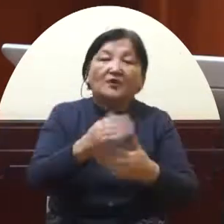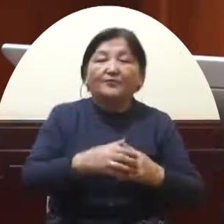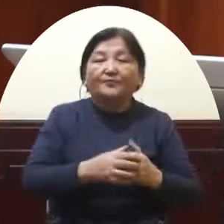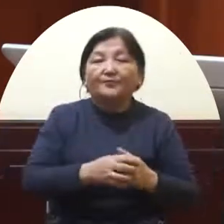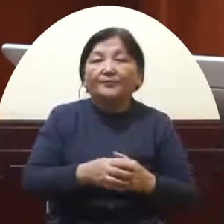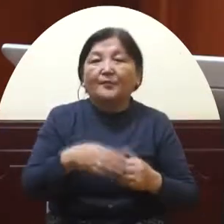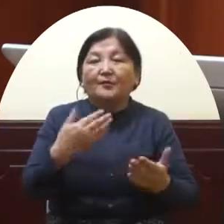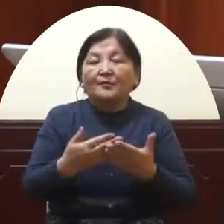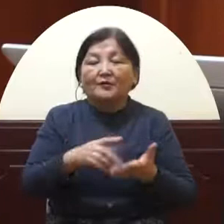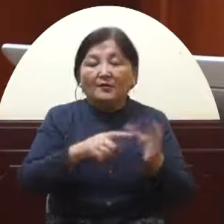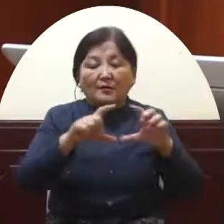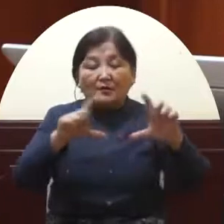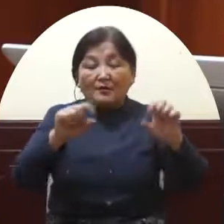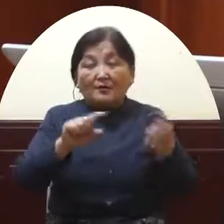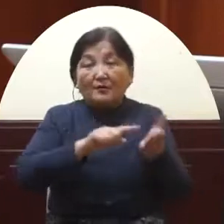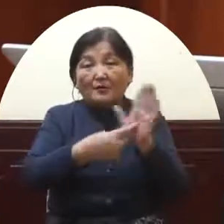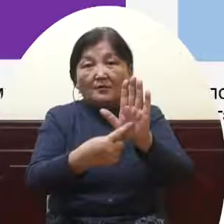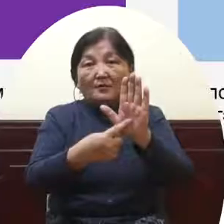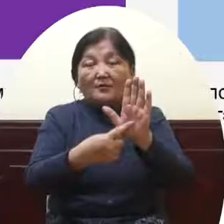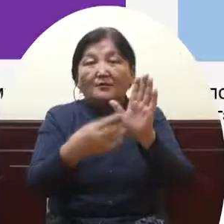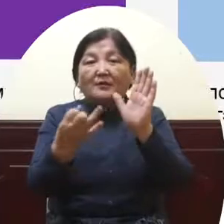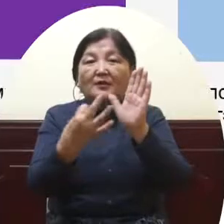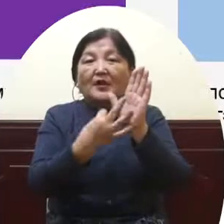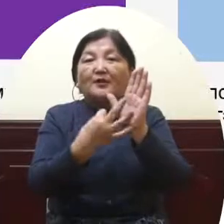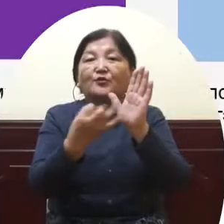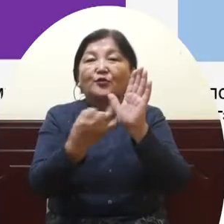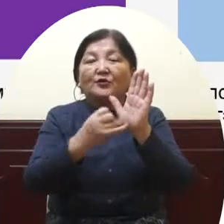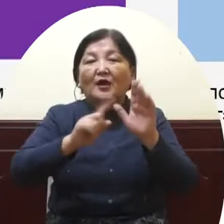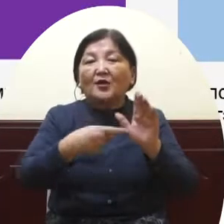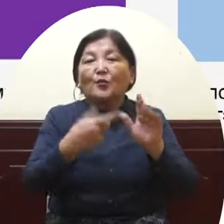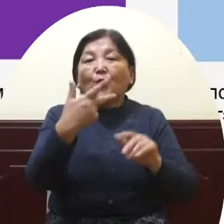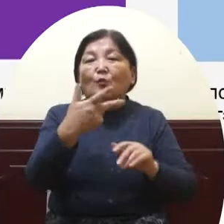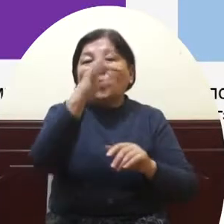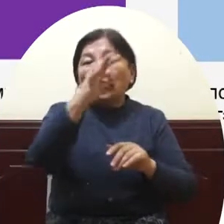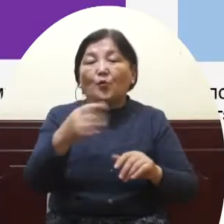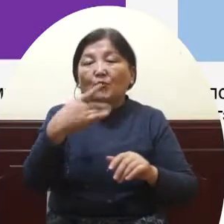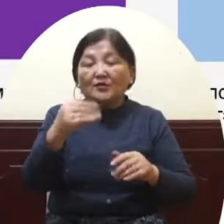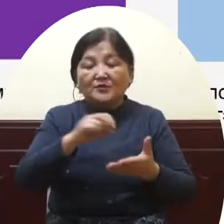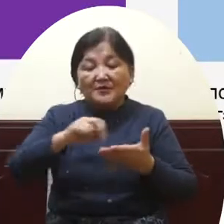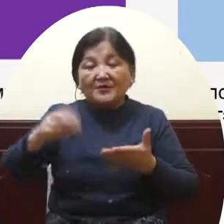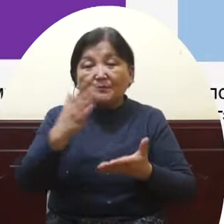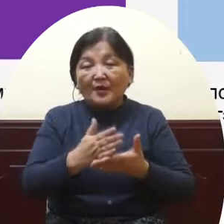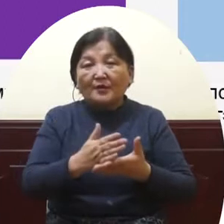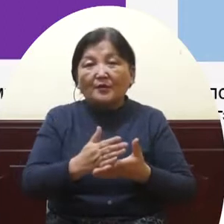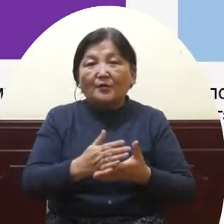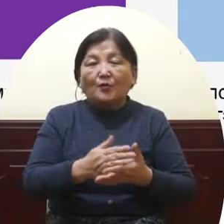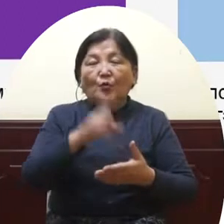За энэ ихний слайд дээр энэ 87.3% намууд олон төрний санаа бодлыг илэрхийлдэггүй.